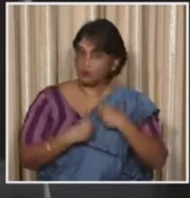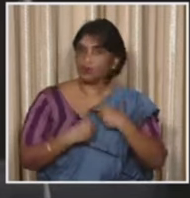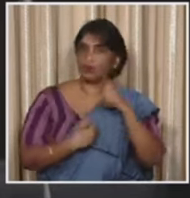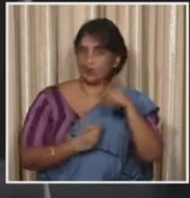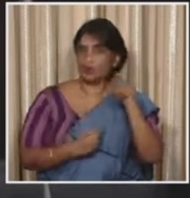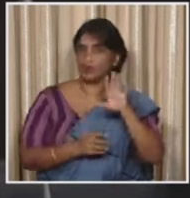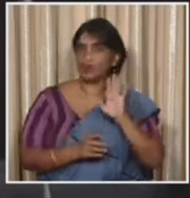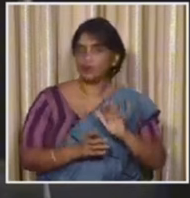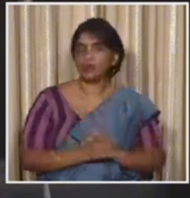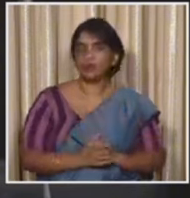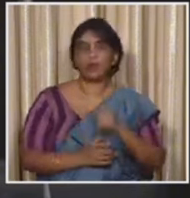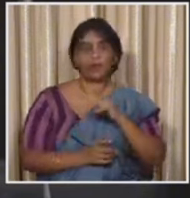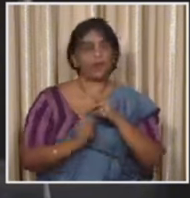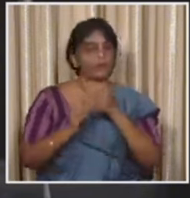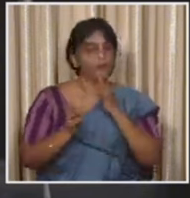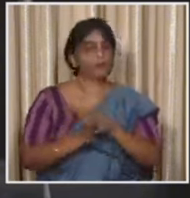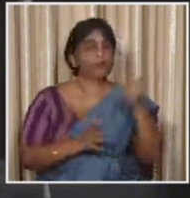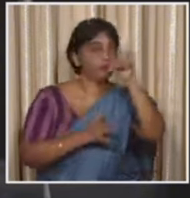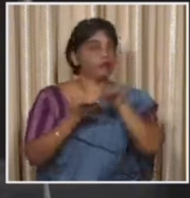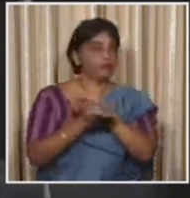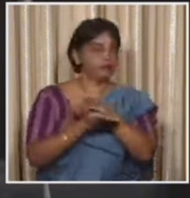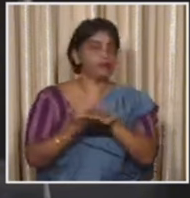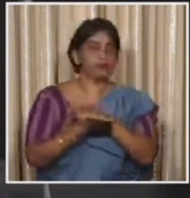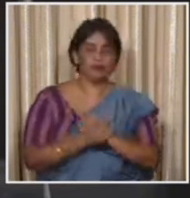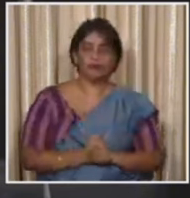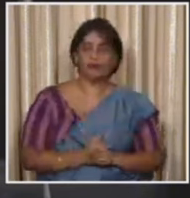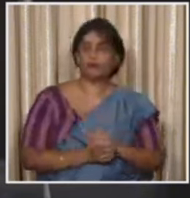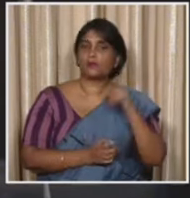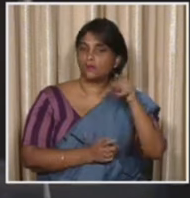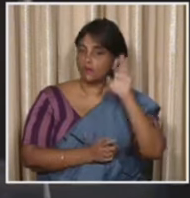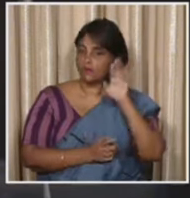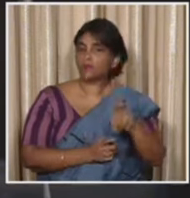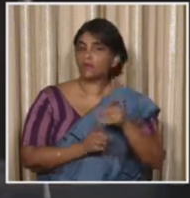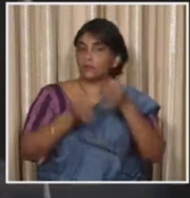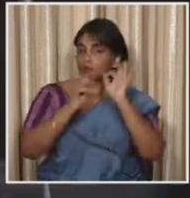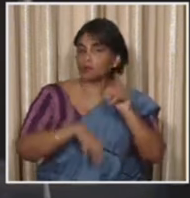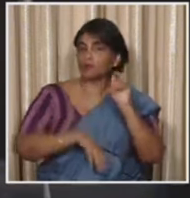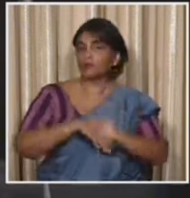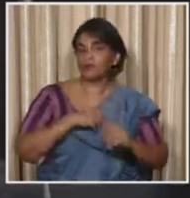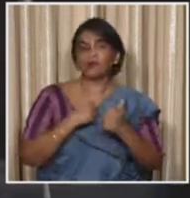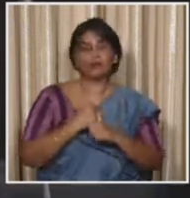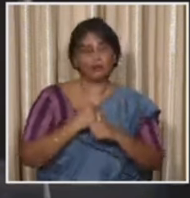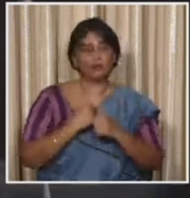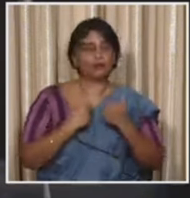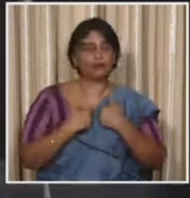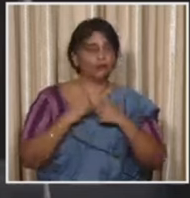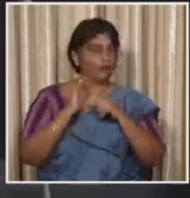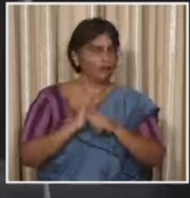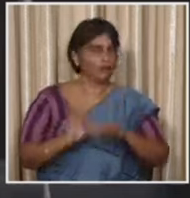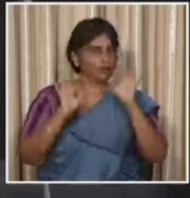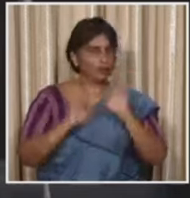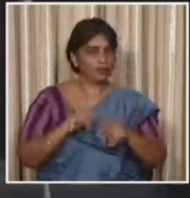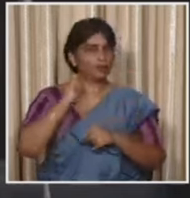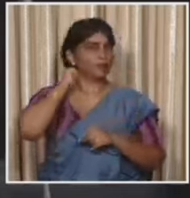තියෙනවා. මේ වරද තමුන්නාසලා නිවැරදි කරන්න ඕනේ. තමුන්නාසලා මේකට හරි ක්‍රමයක් සොයාගන්න අපට අසාධාරණයක් නොවන